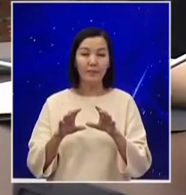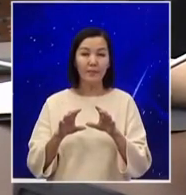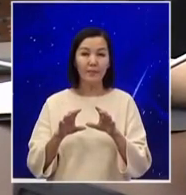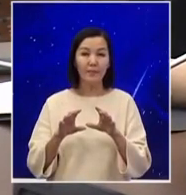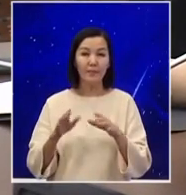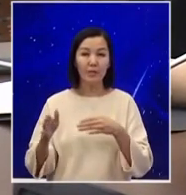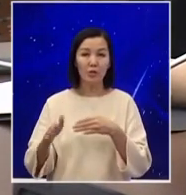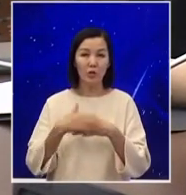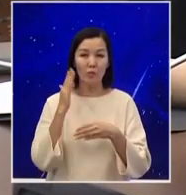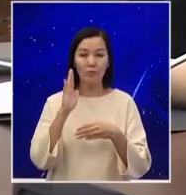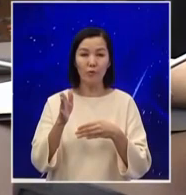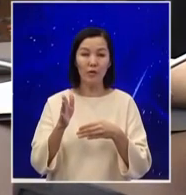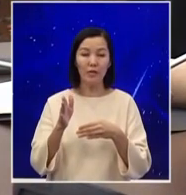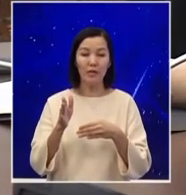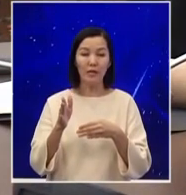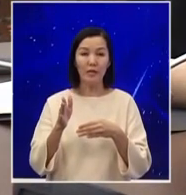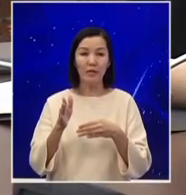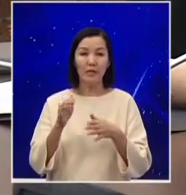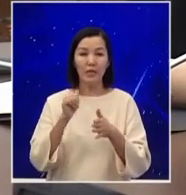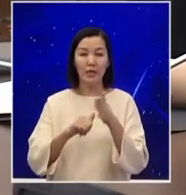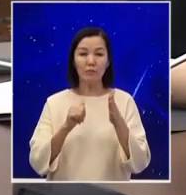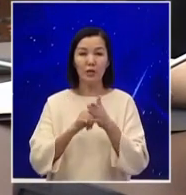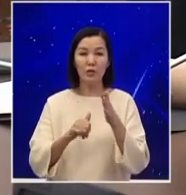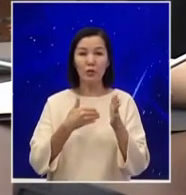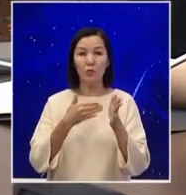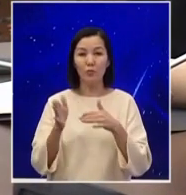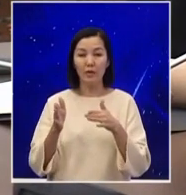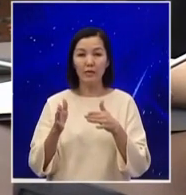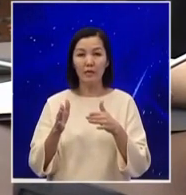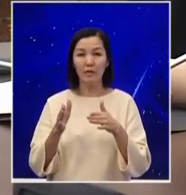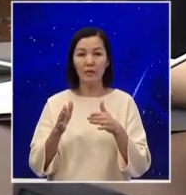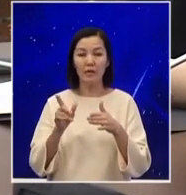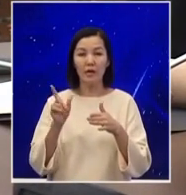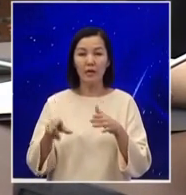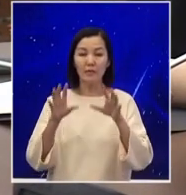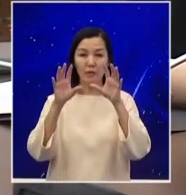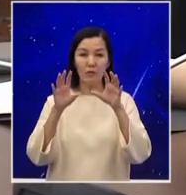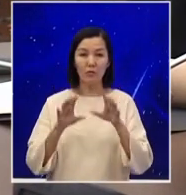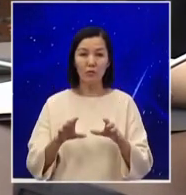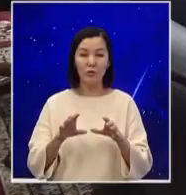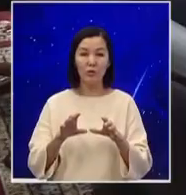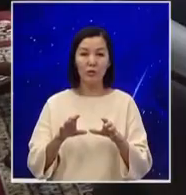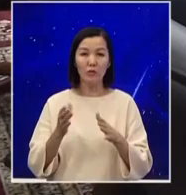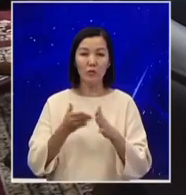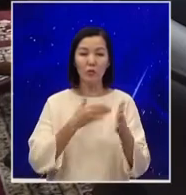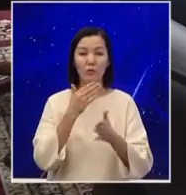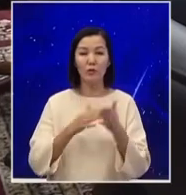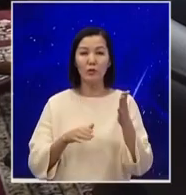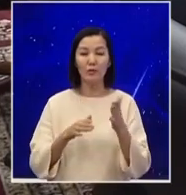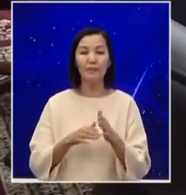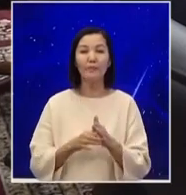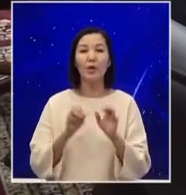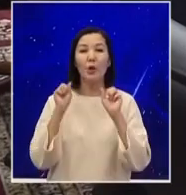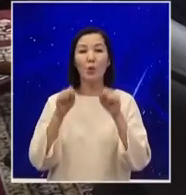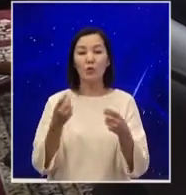келіспеушіліктер болатын. Сондықтан да осы кемшілікті жою мақсатында Азаматтық кодексте аталған норма толығымен жойылды. Қол жетімді ақпарат,